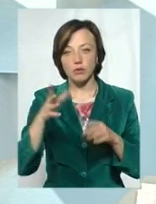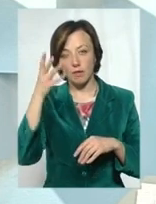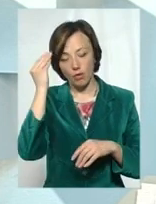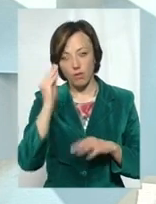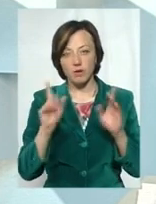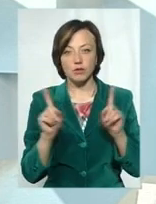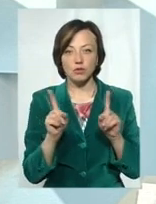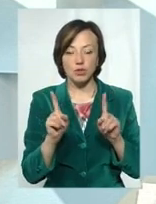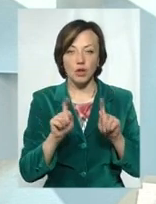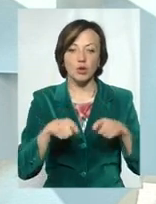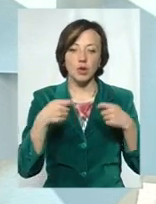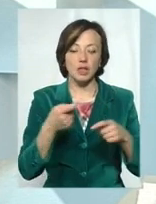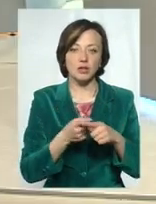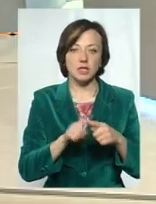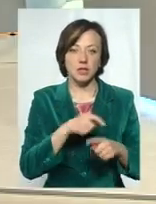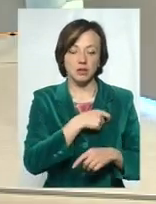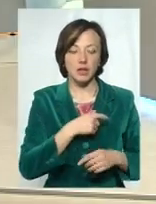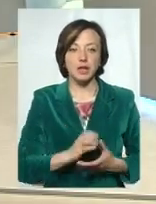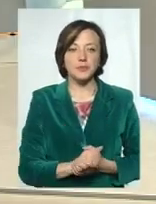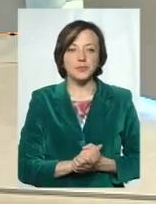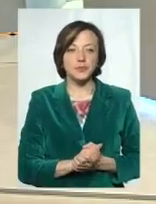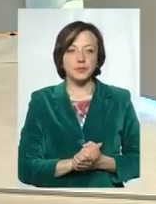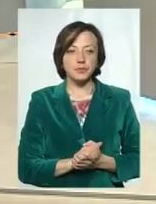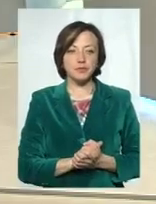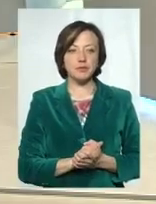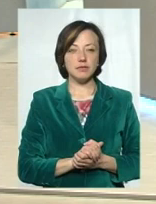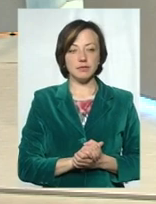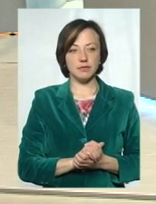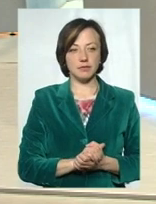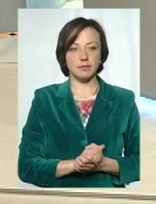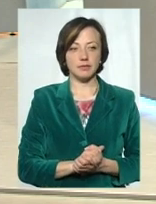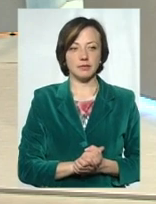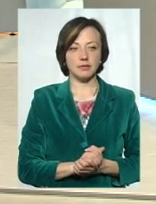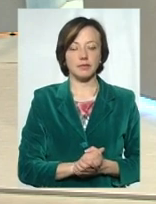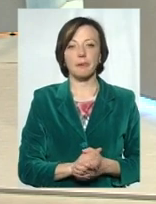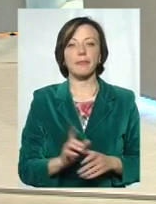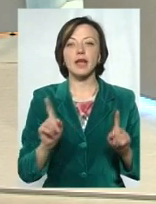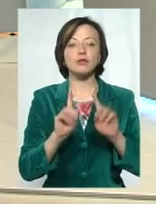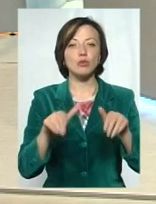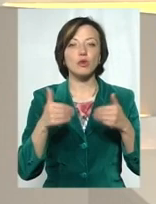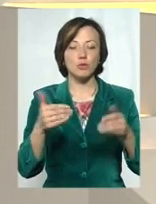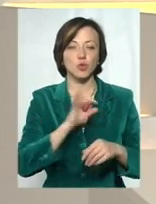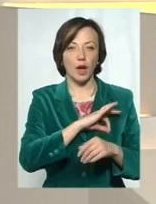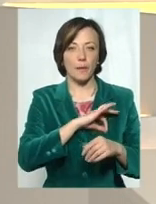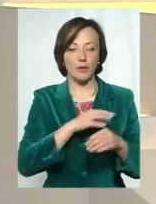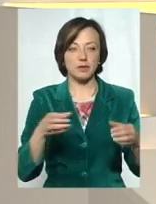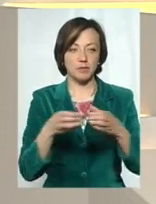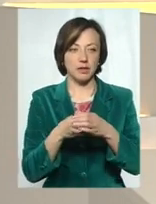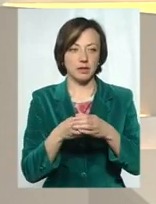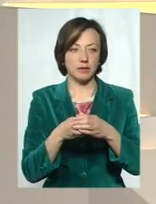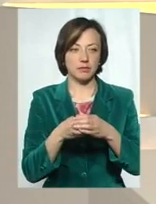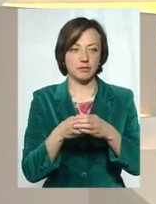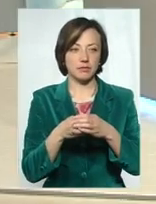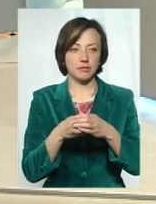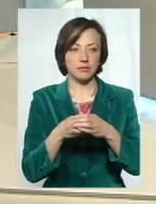що будуть донесені до цих депутатів. Геннадію Петровичу, що пропонують профспілки, на чому наголошують насамперед?